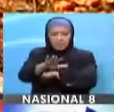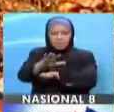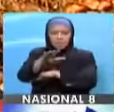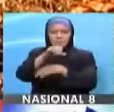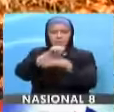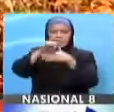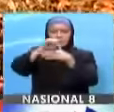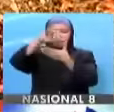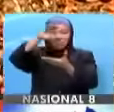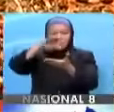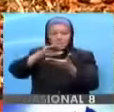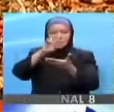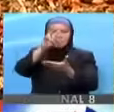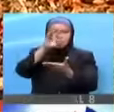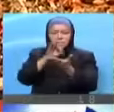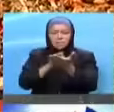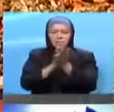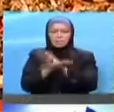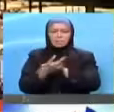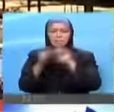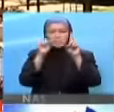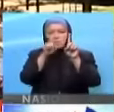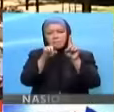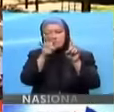sen menjadi RM1.48.